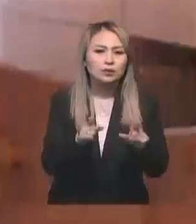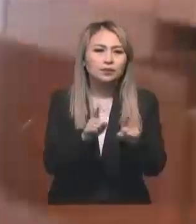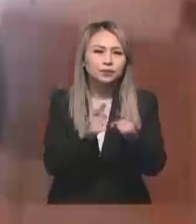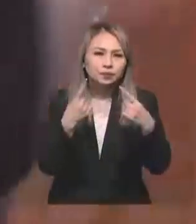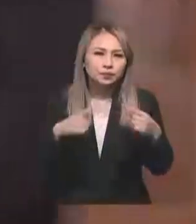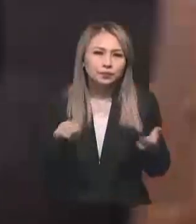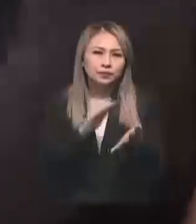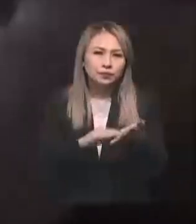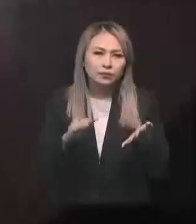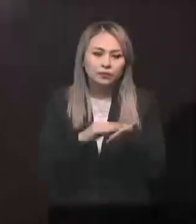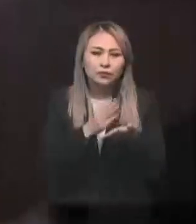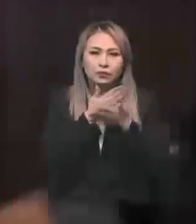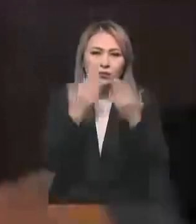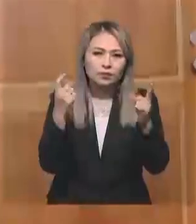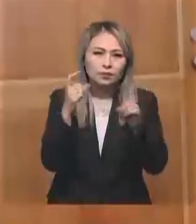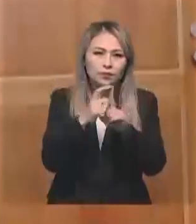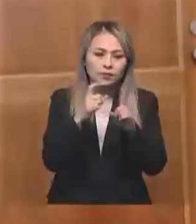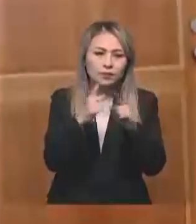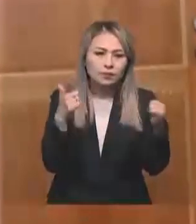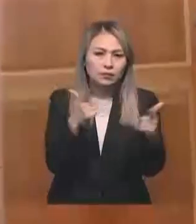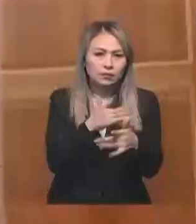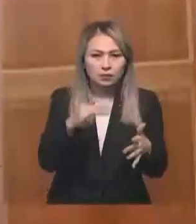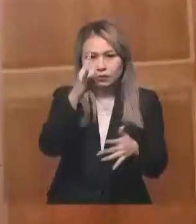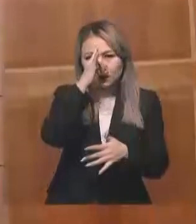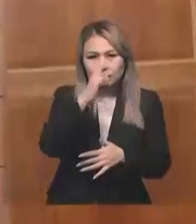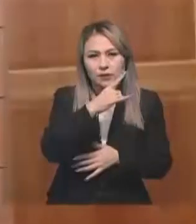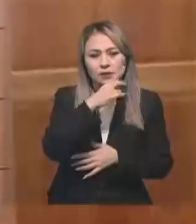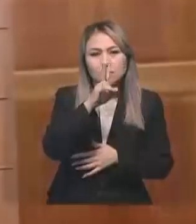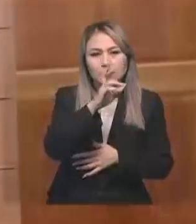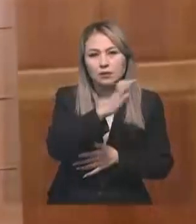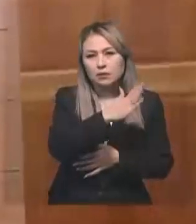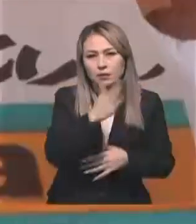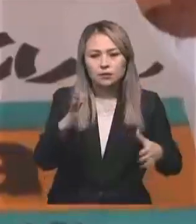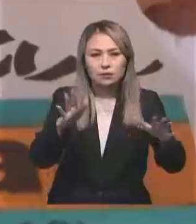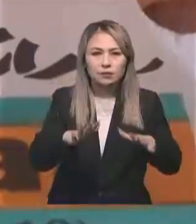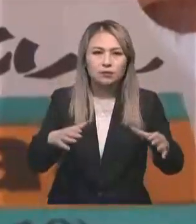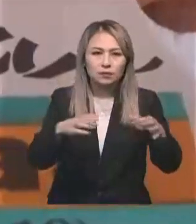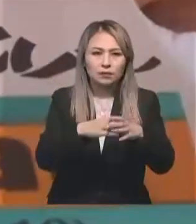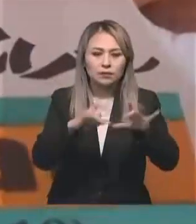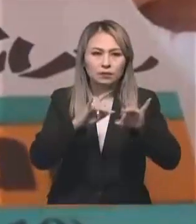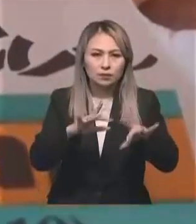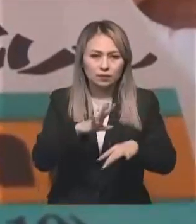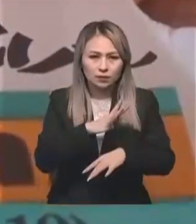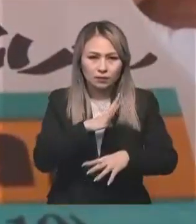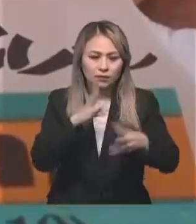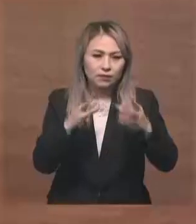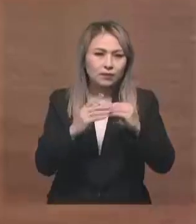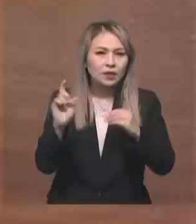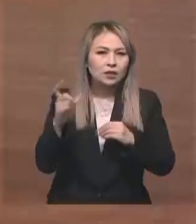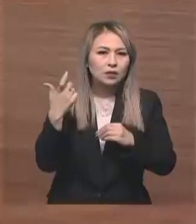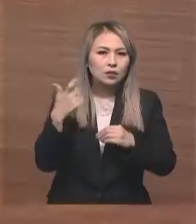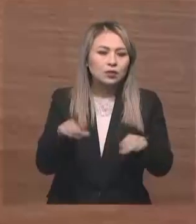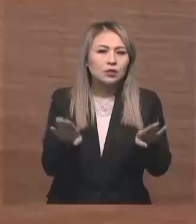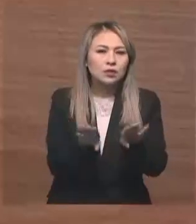басқа қазба байлық жоқ деген пікірмен келіспей, геологтардың Қазақстанда 200-ден аса кен орнын тапқан мәлімдеген.